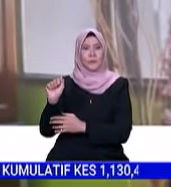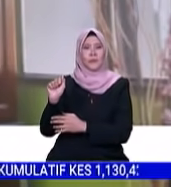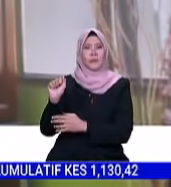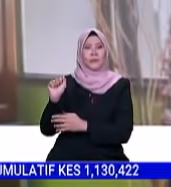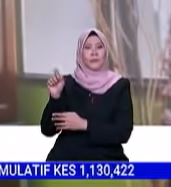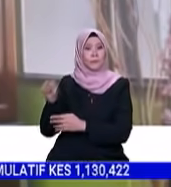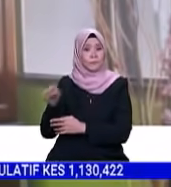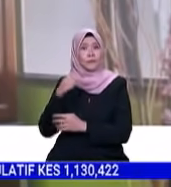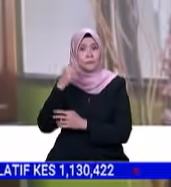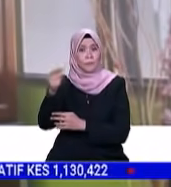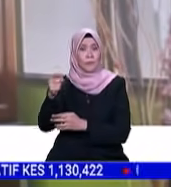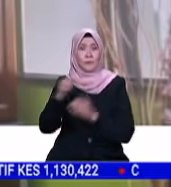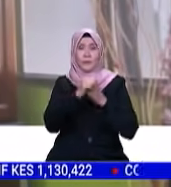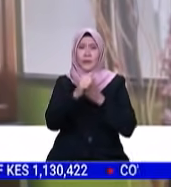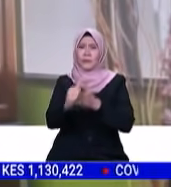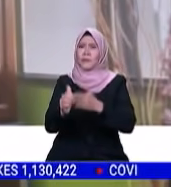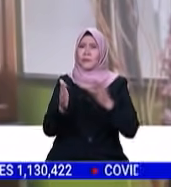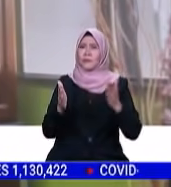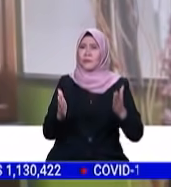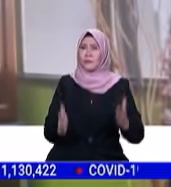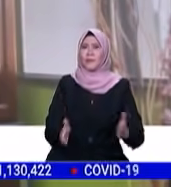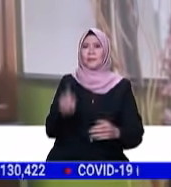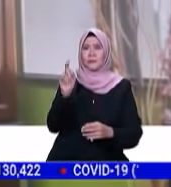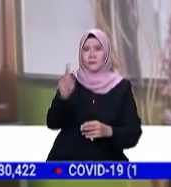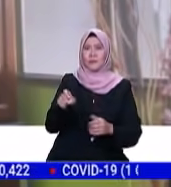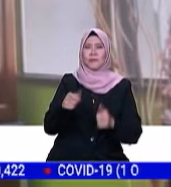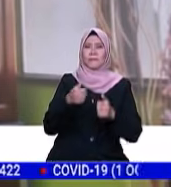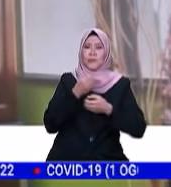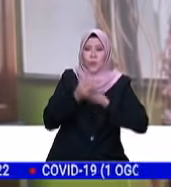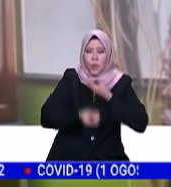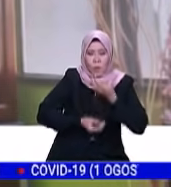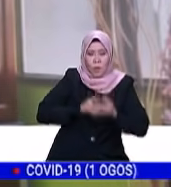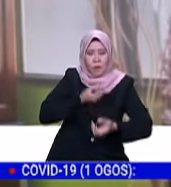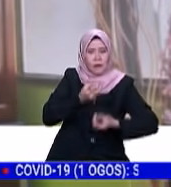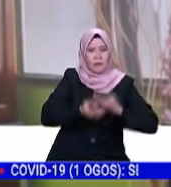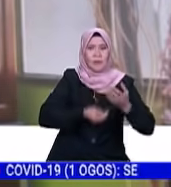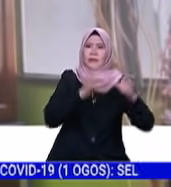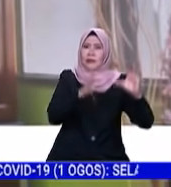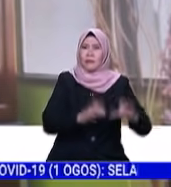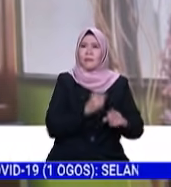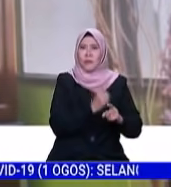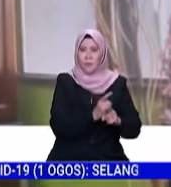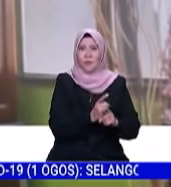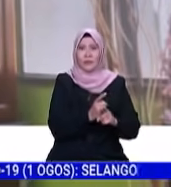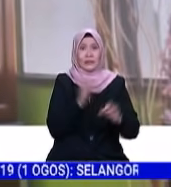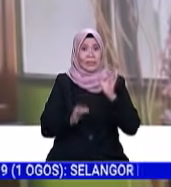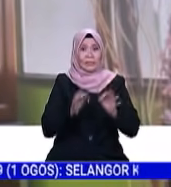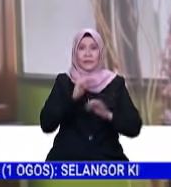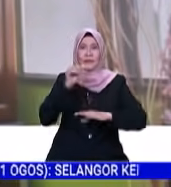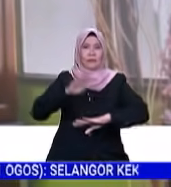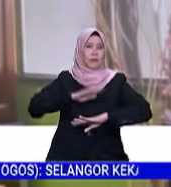berkata, pemimpin seharusnya menggunakan saluran yang betul untuk meluahkan ketidakpuasan mereka.